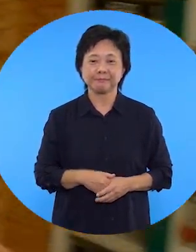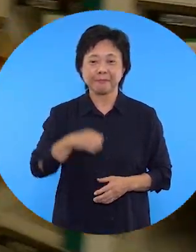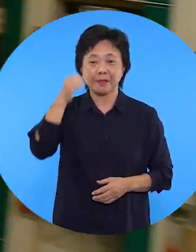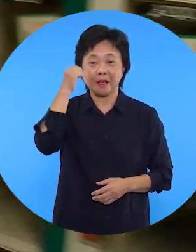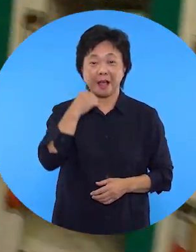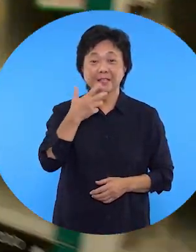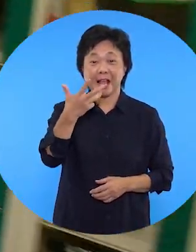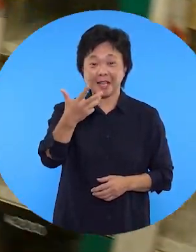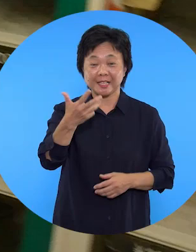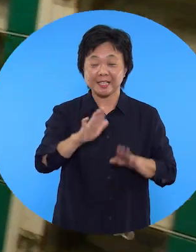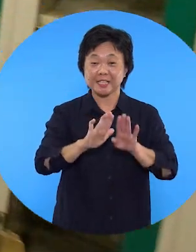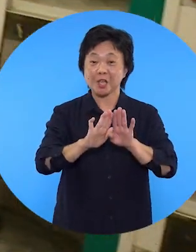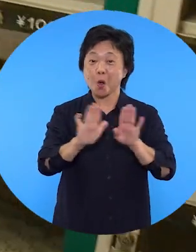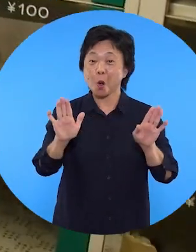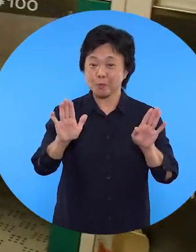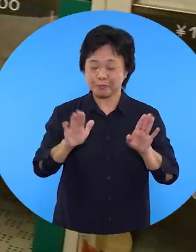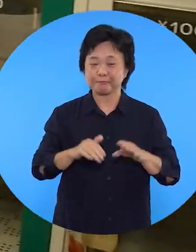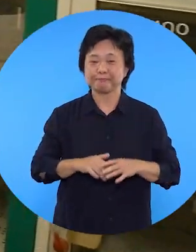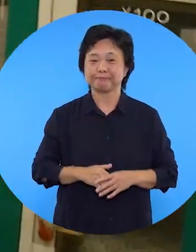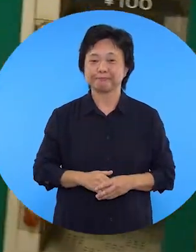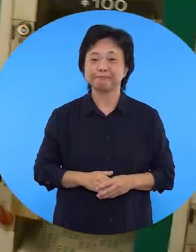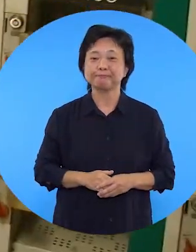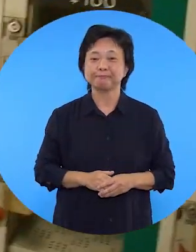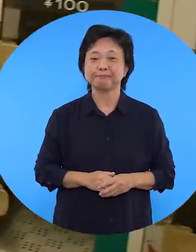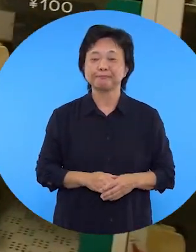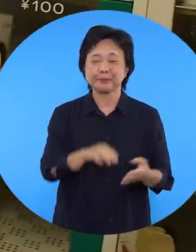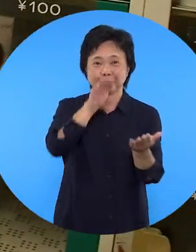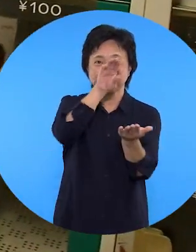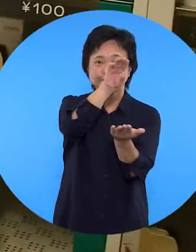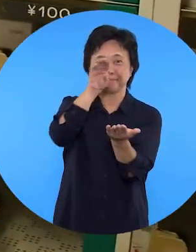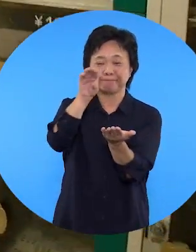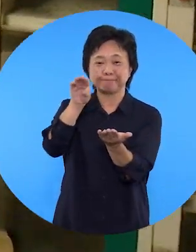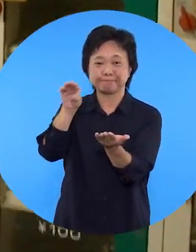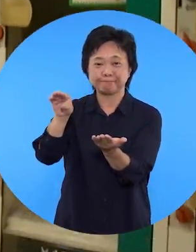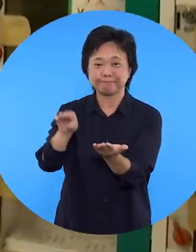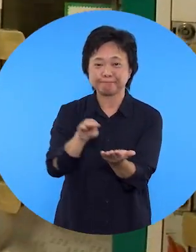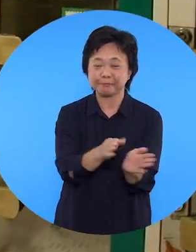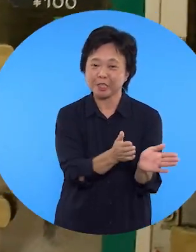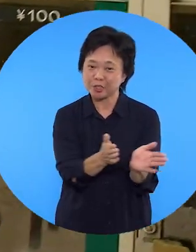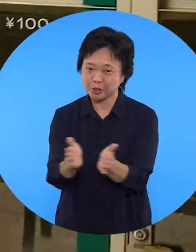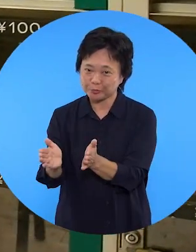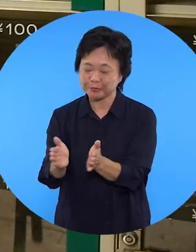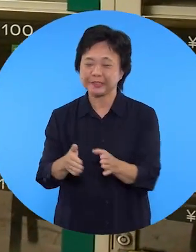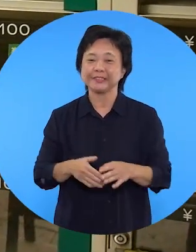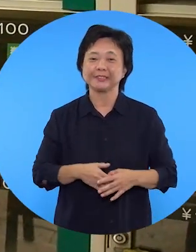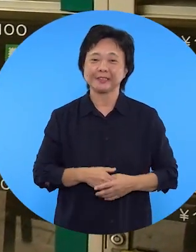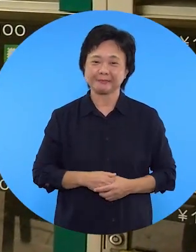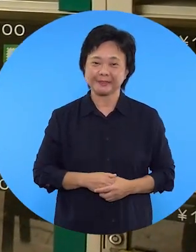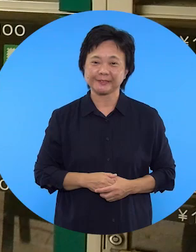そして朝8時の開店に間に合うようにコインロッカーに詰めていきます